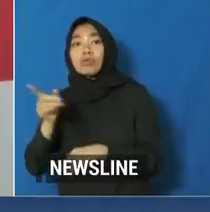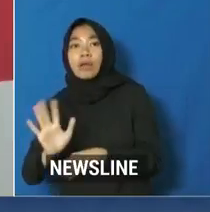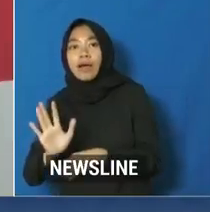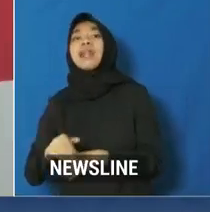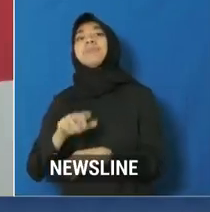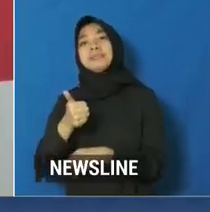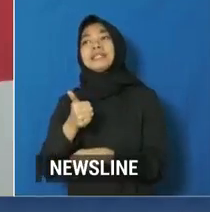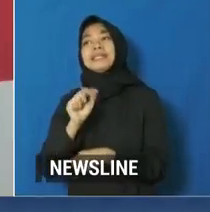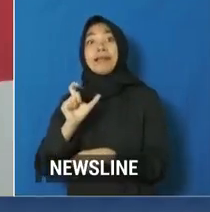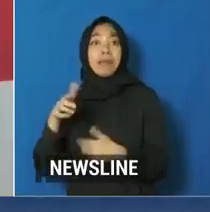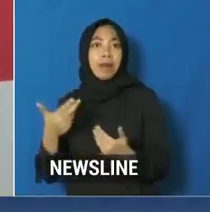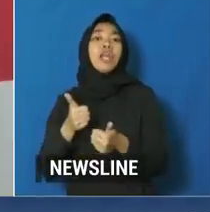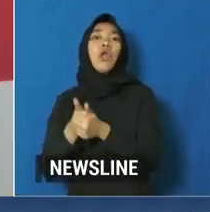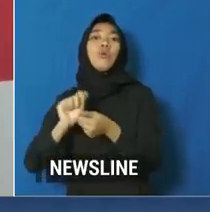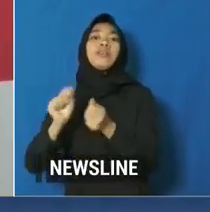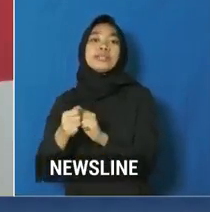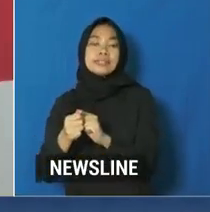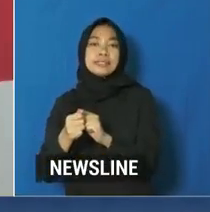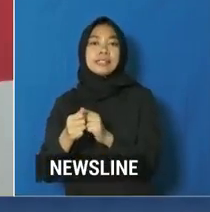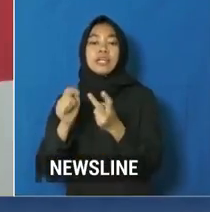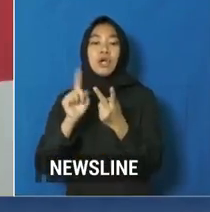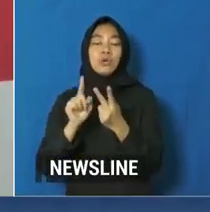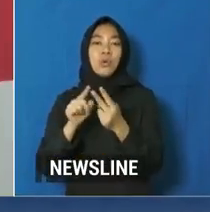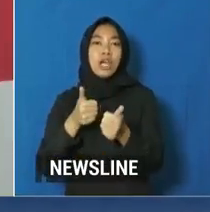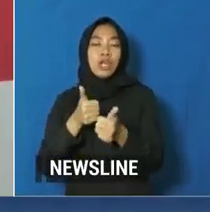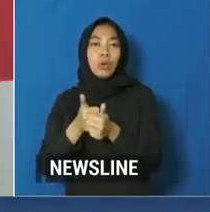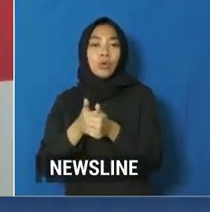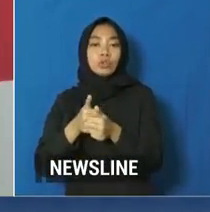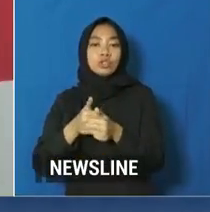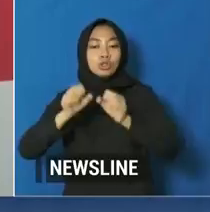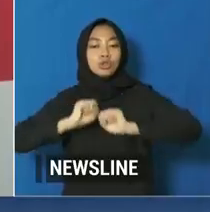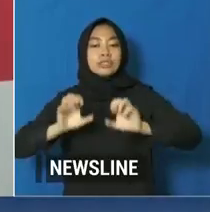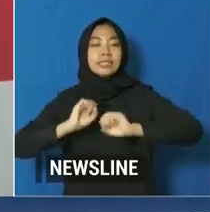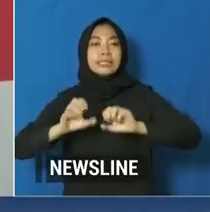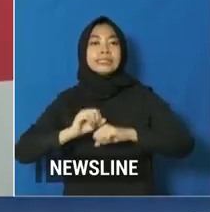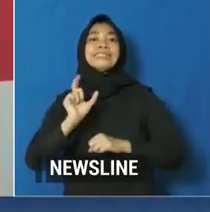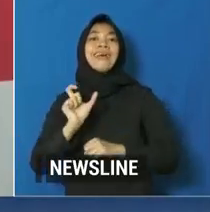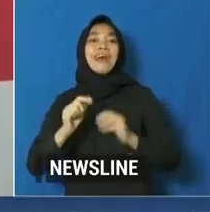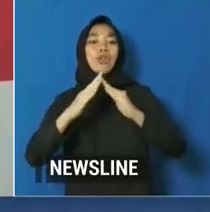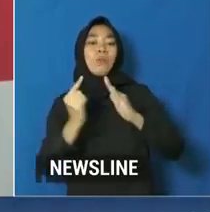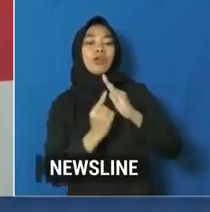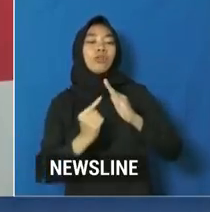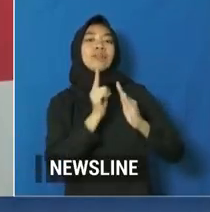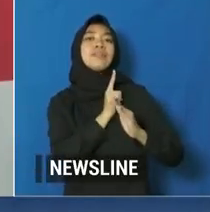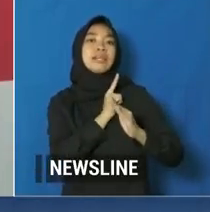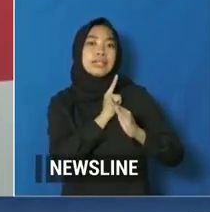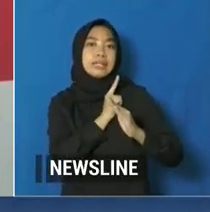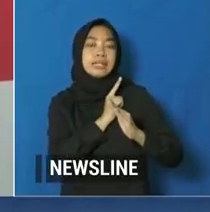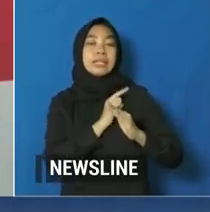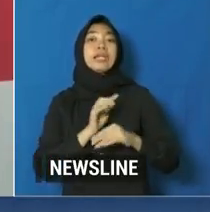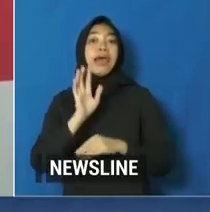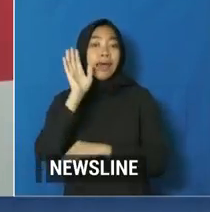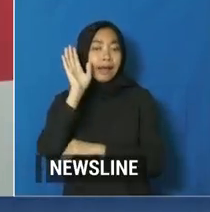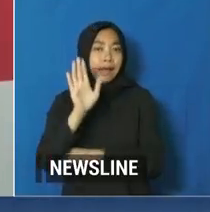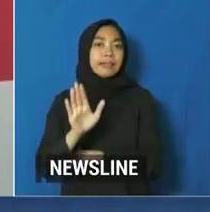diikuti di samping dengan sosialisasi tentang self-isolation atau isolasi diri, juga akan diikuti